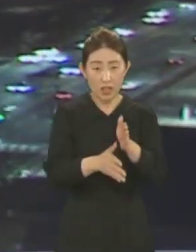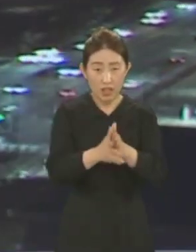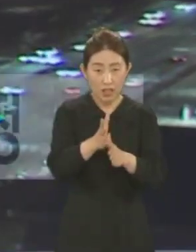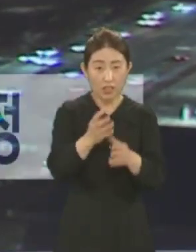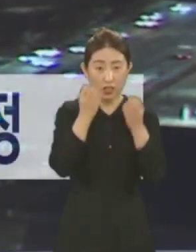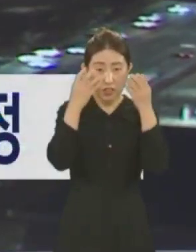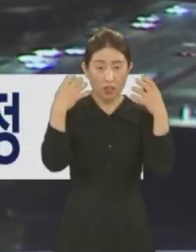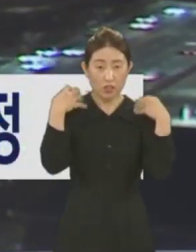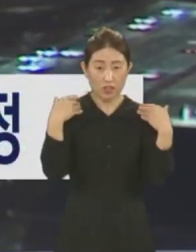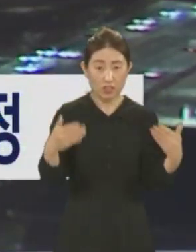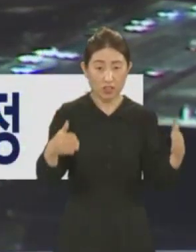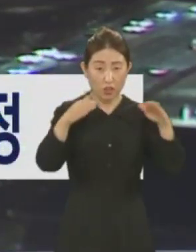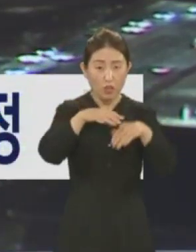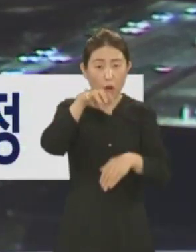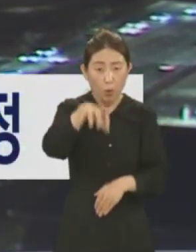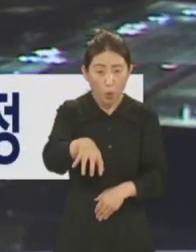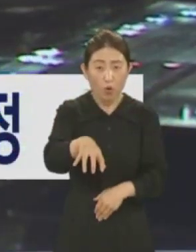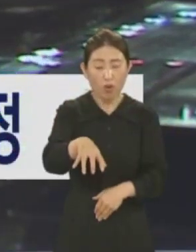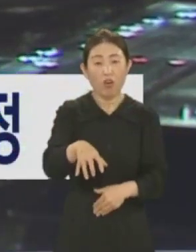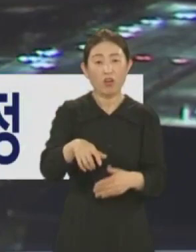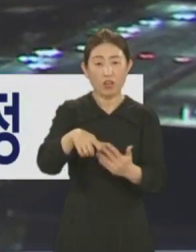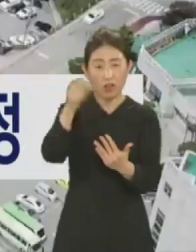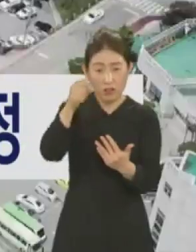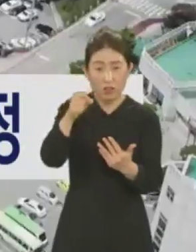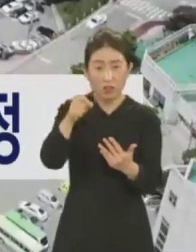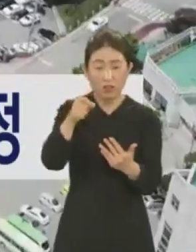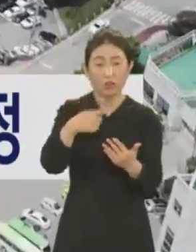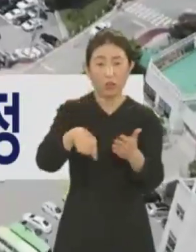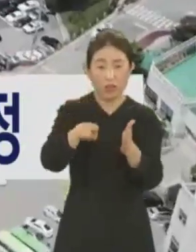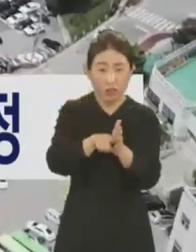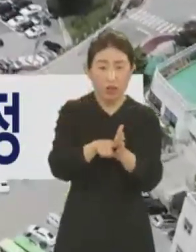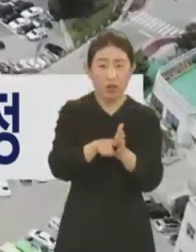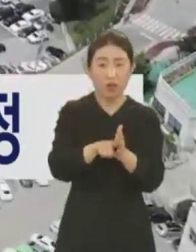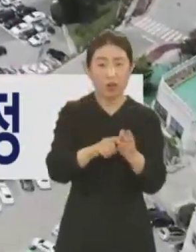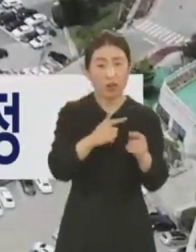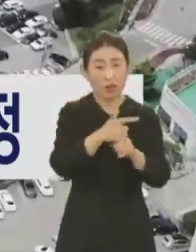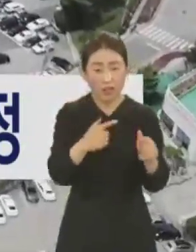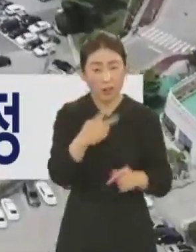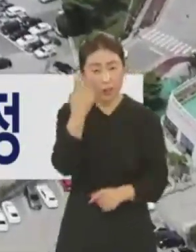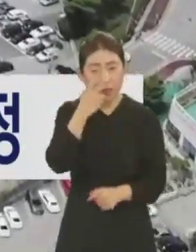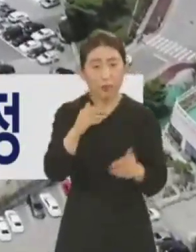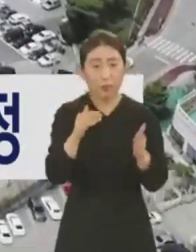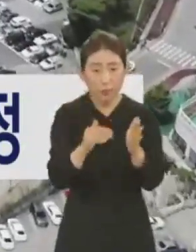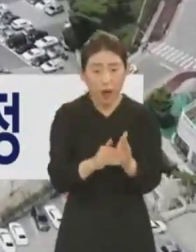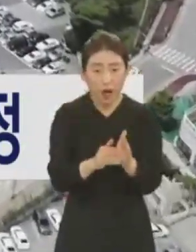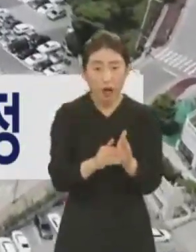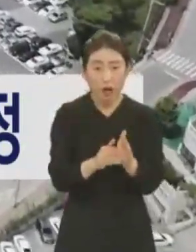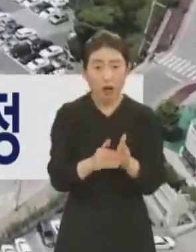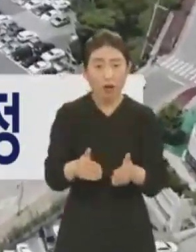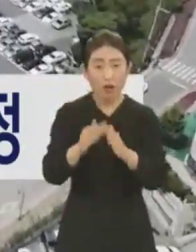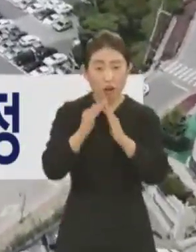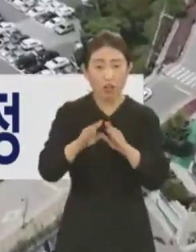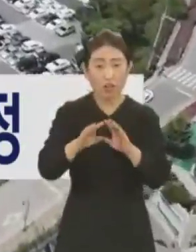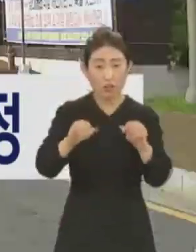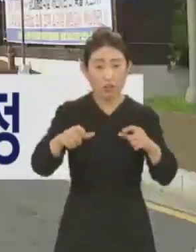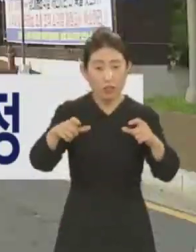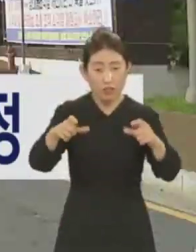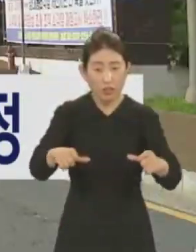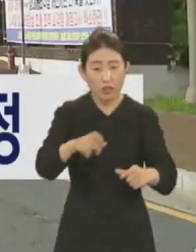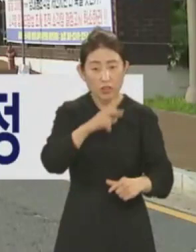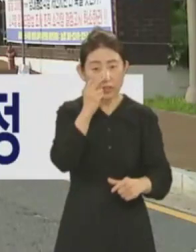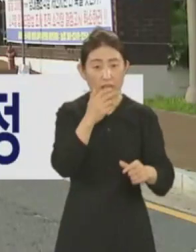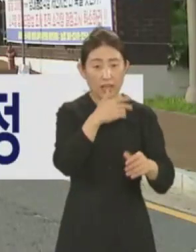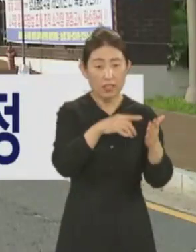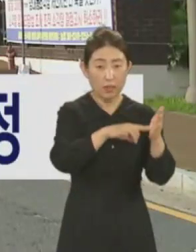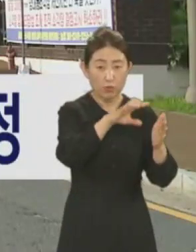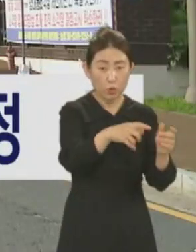서산시는 신청서 입지 선정위원회가 상징성과 접근성 등 다각적인 검토를 통해 신청서 권리 후보지를